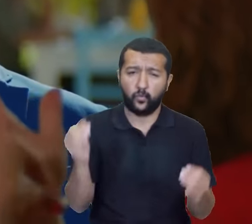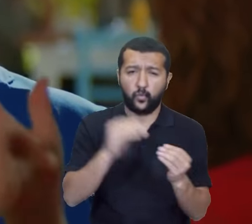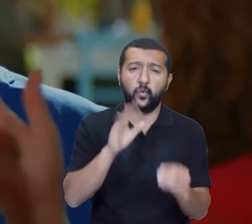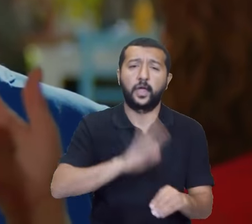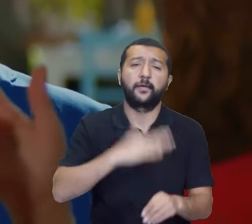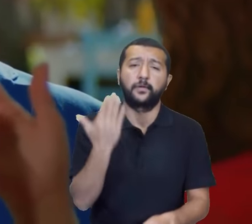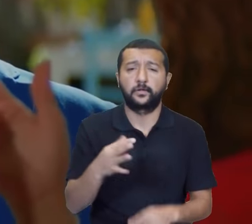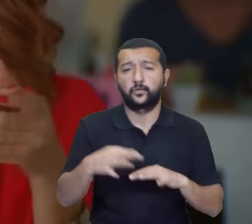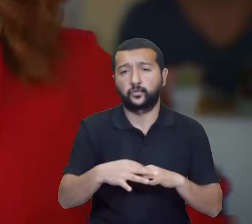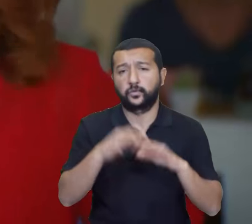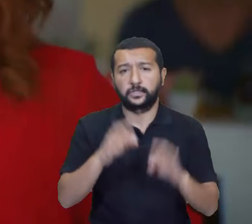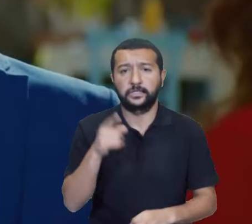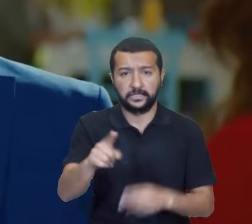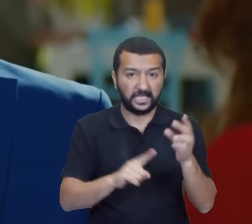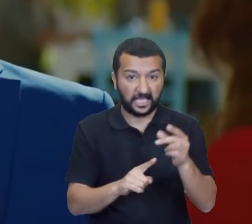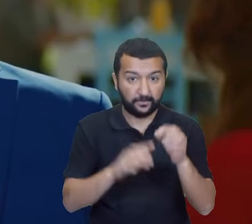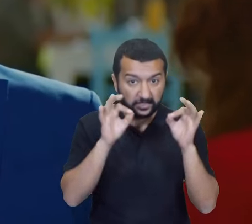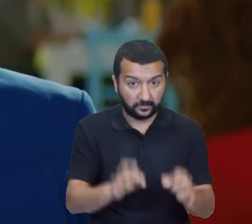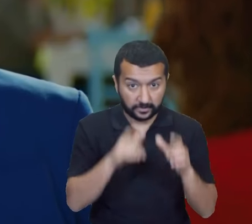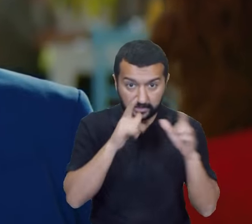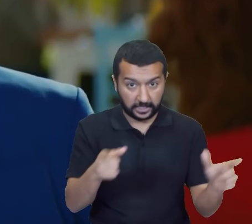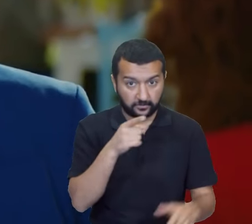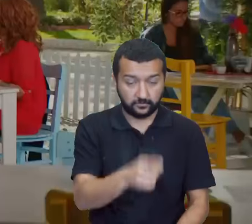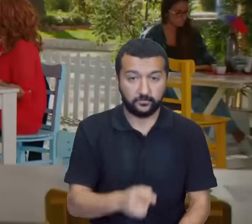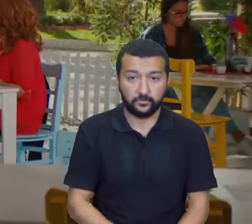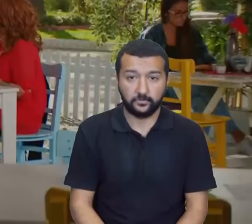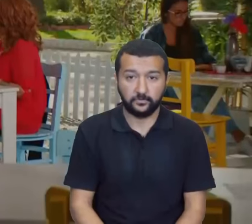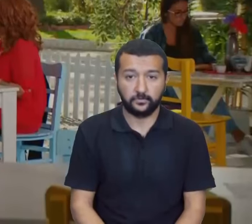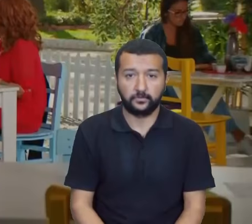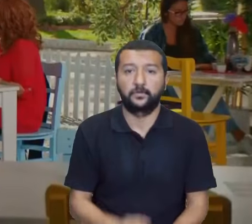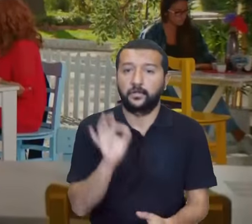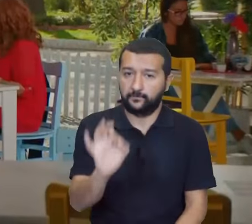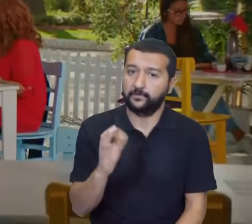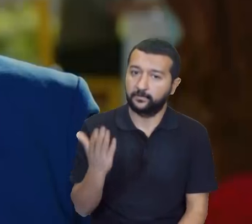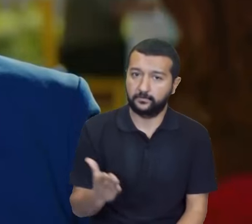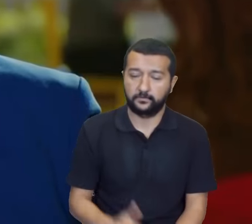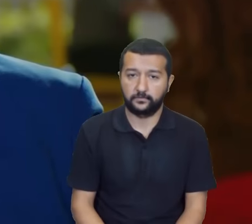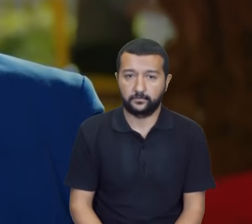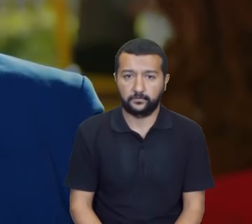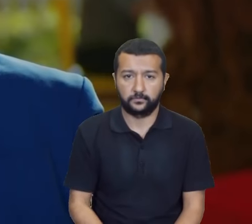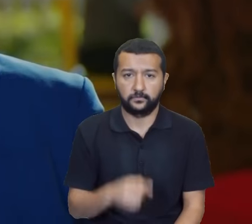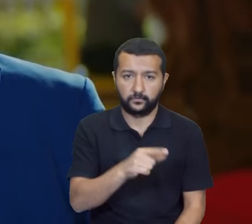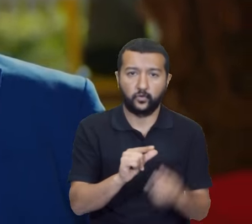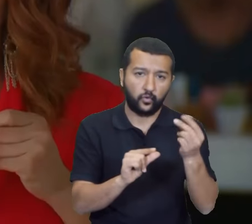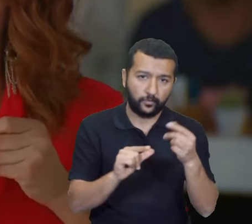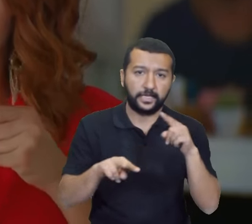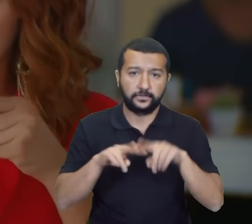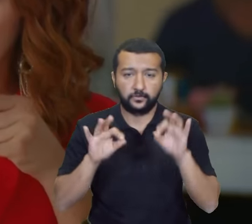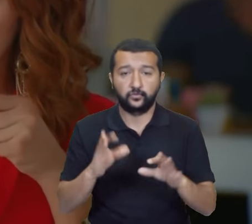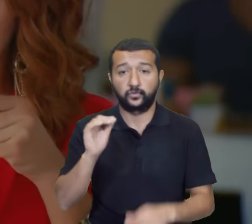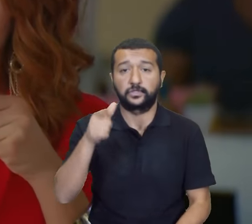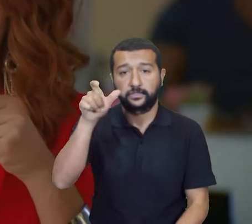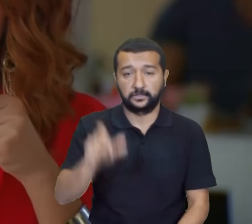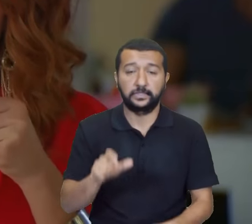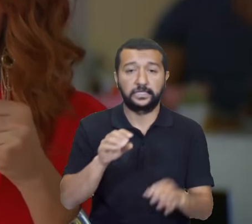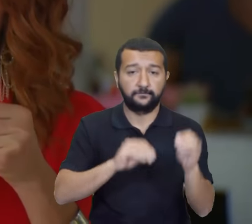hayatım. İmitasyon yüzük işte ya. İmitasyon mu? Evet. Ümit Asyon. Çok